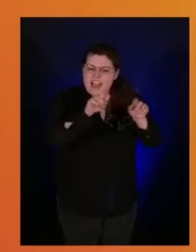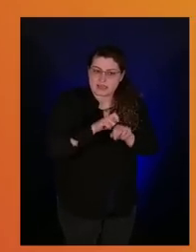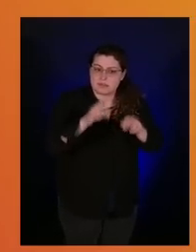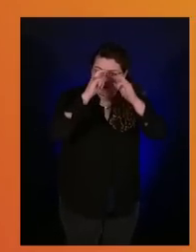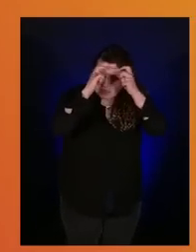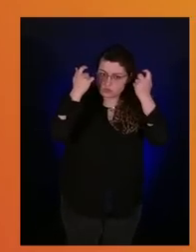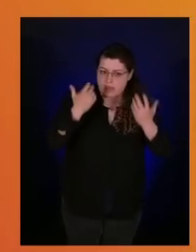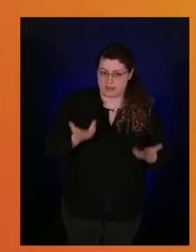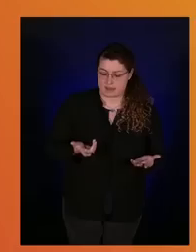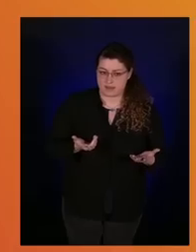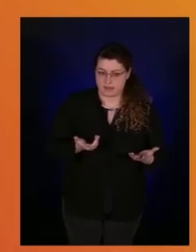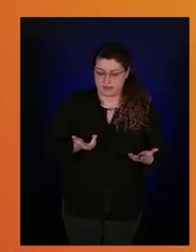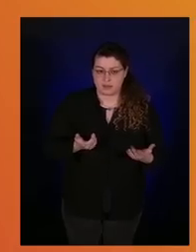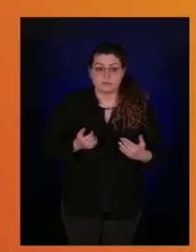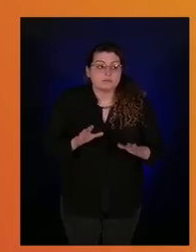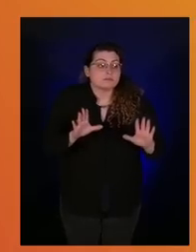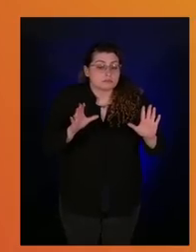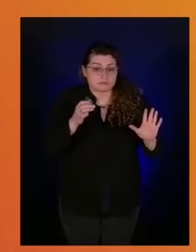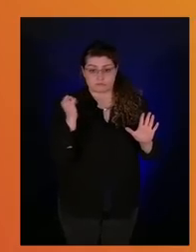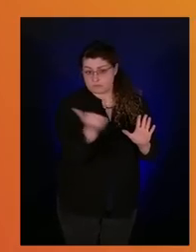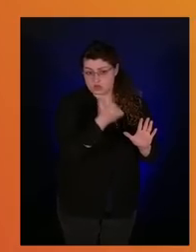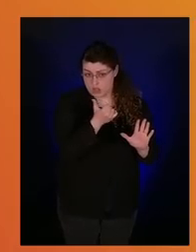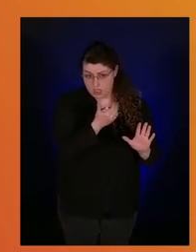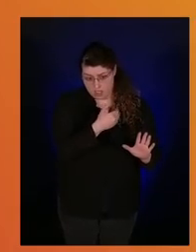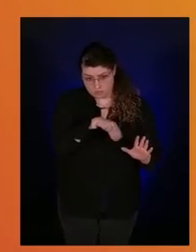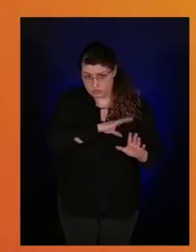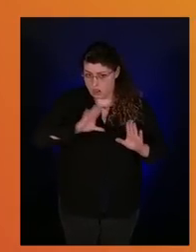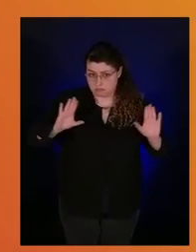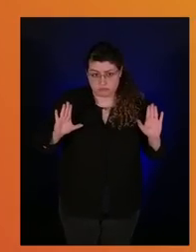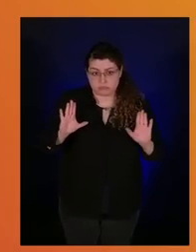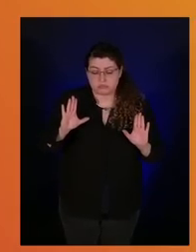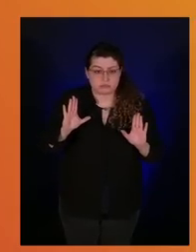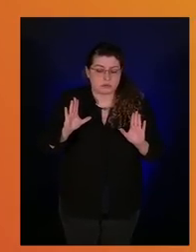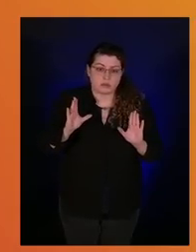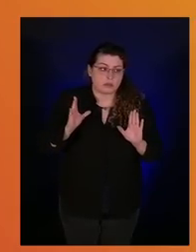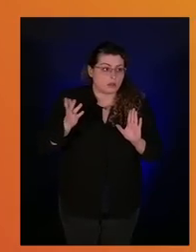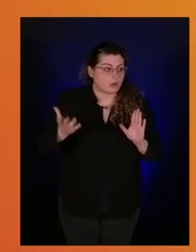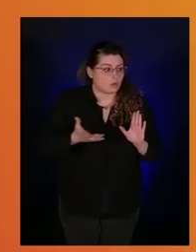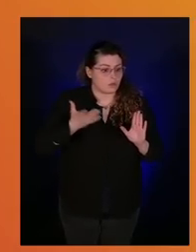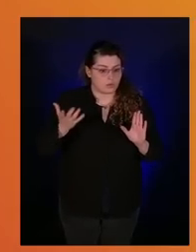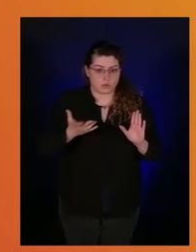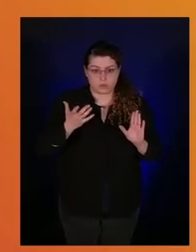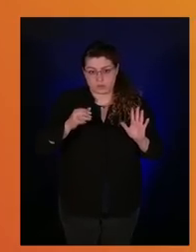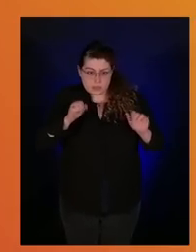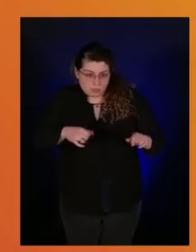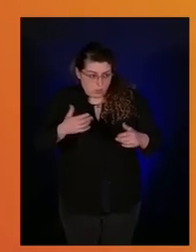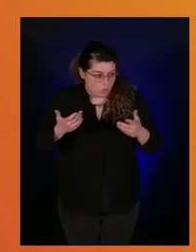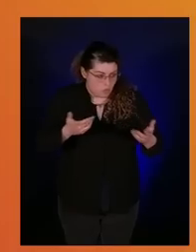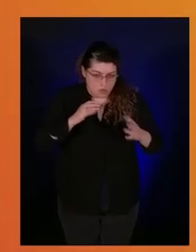Voilà. Après, c'est chacun qui prend ses responsabilités et qui met en